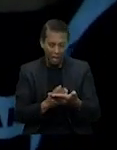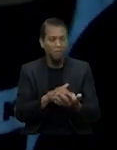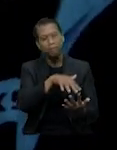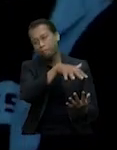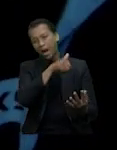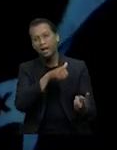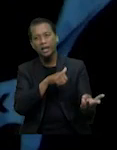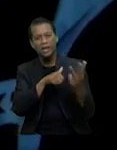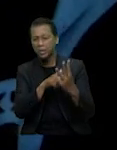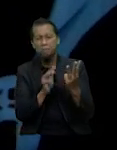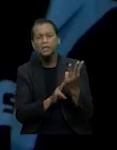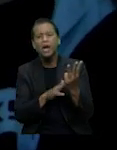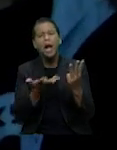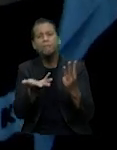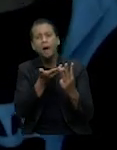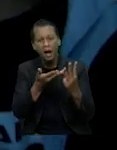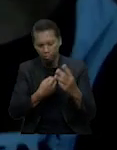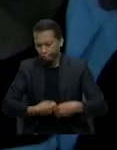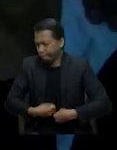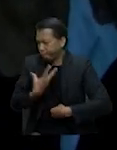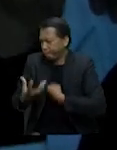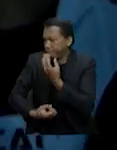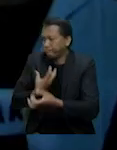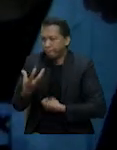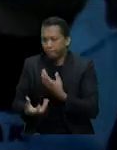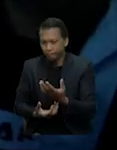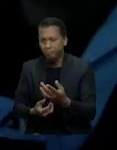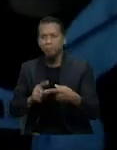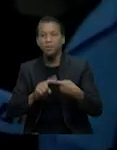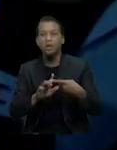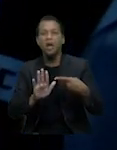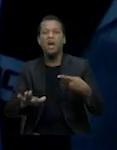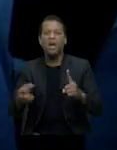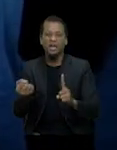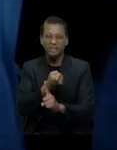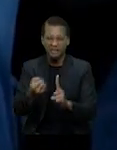dikeluhkan. Ternyata 1 ya, kekerasan terhadap anak. 2